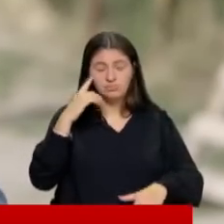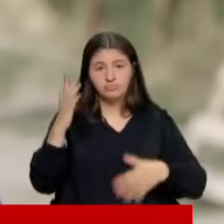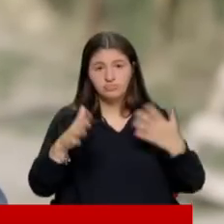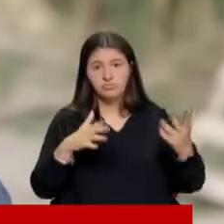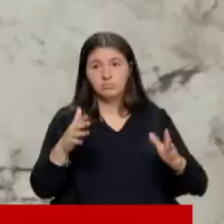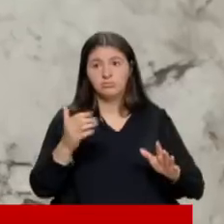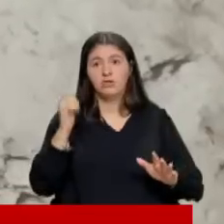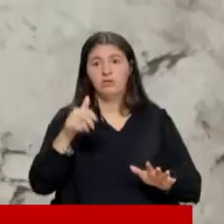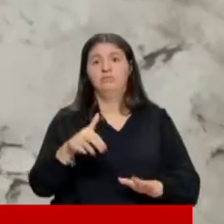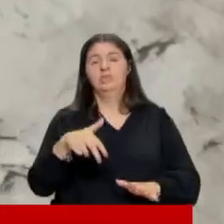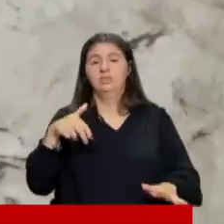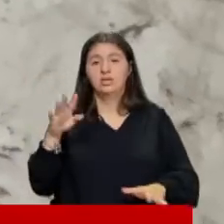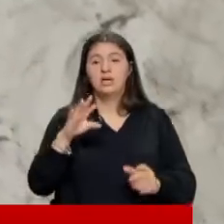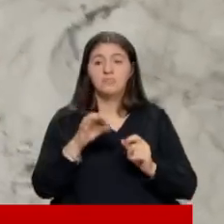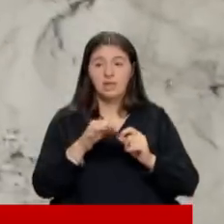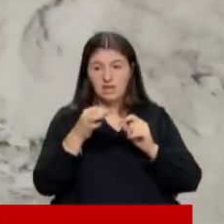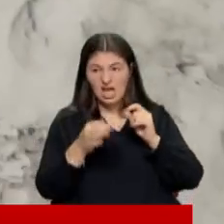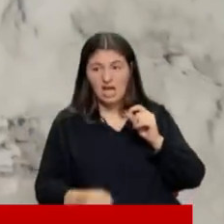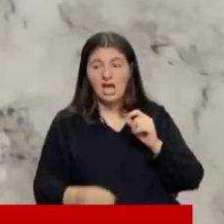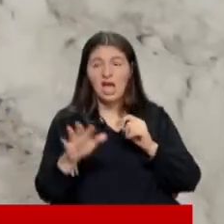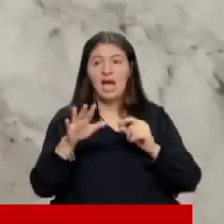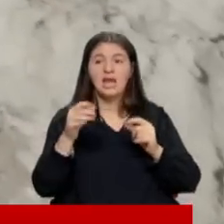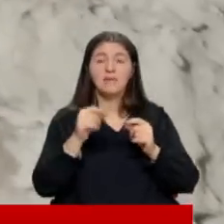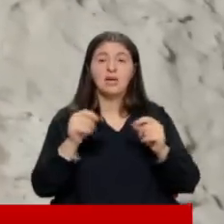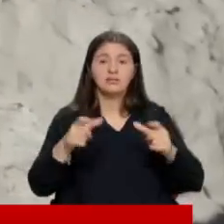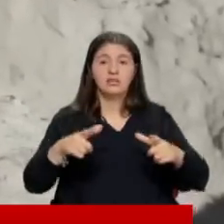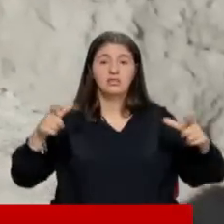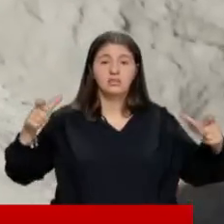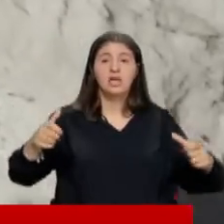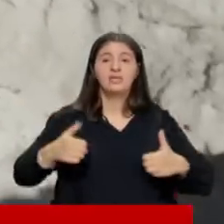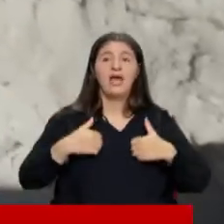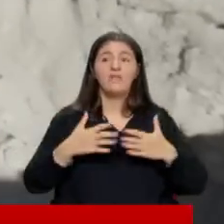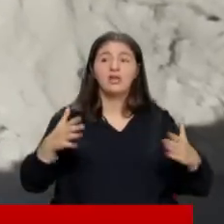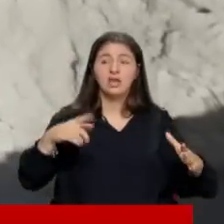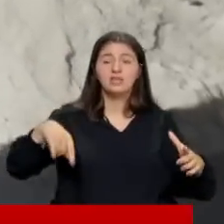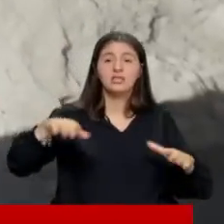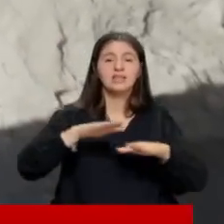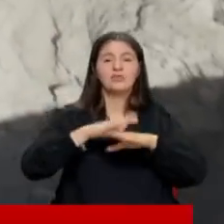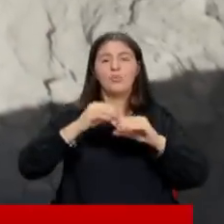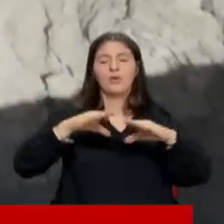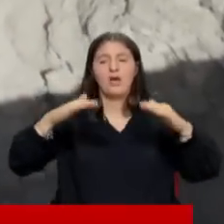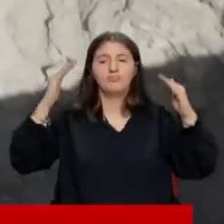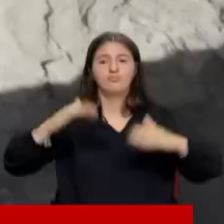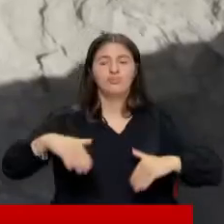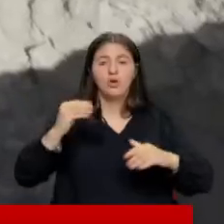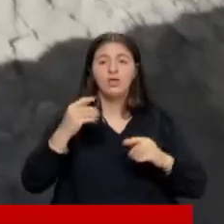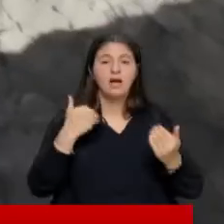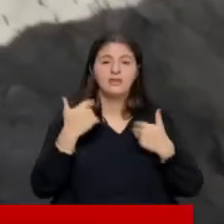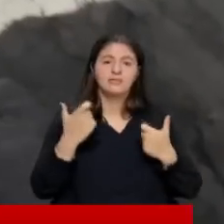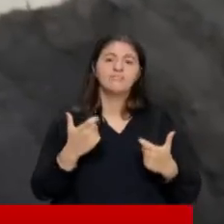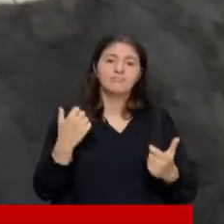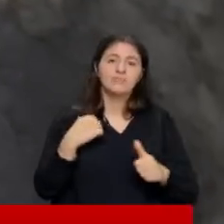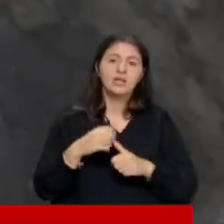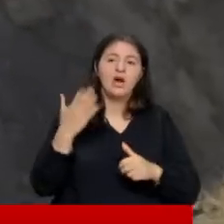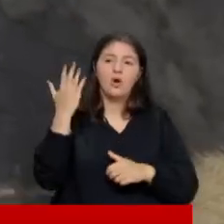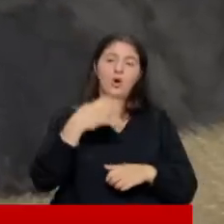geri çekildim 40 metre derinliğinde 50 metre çapında devasa bir yeryüzü çökmesi yaşandı adres yine Konya